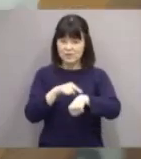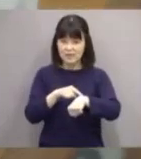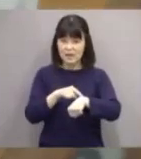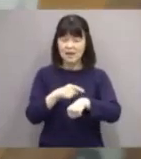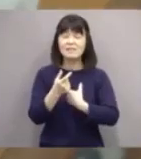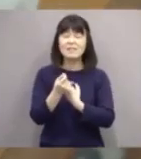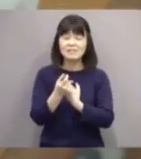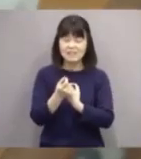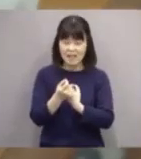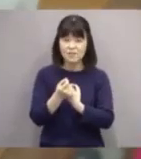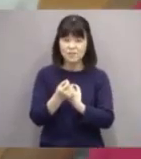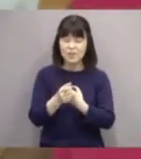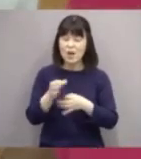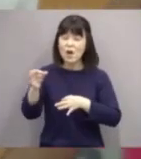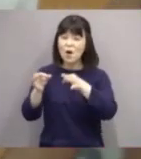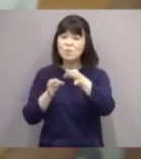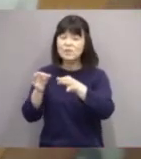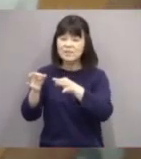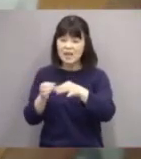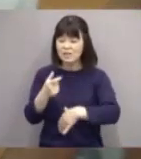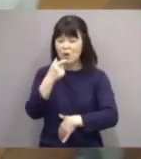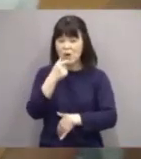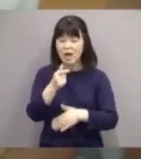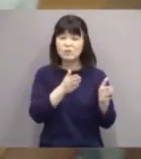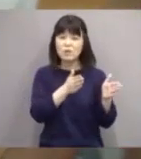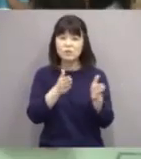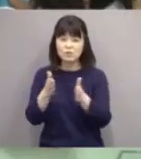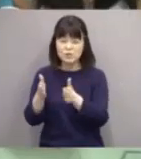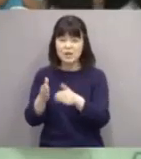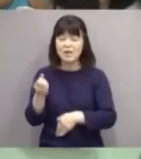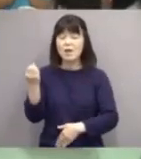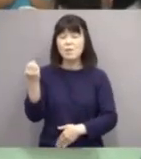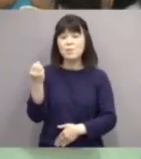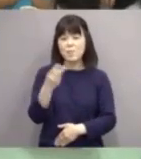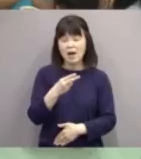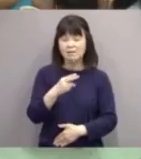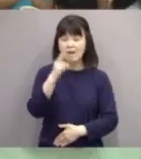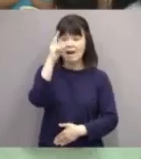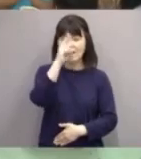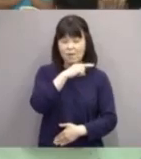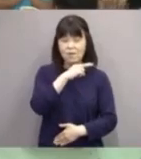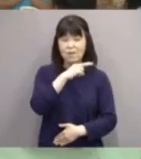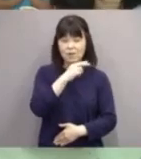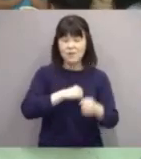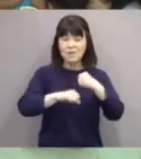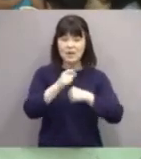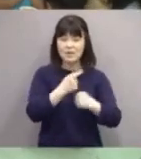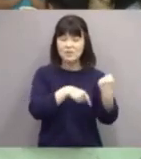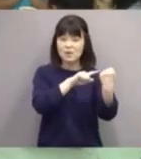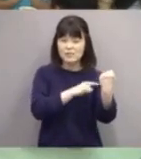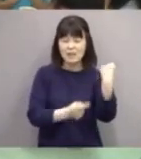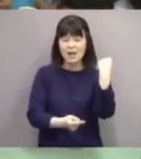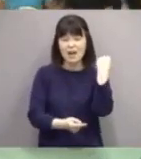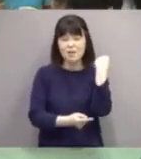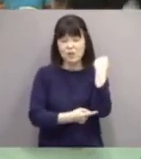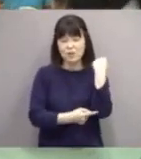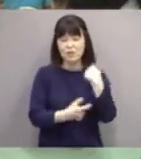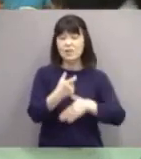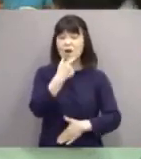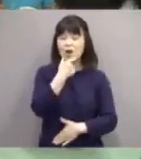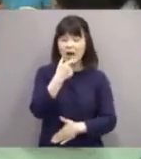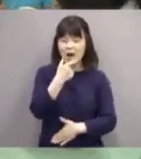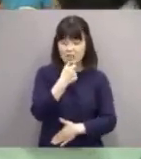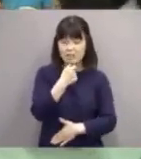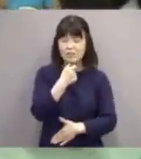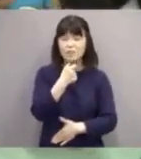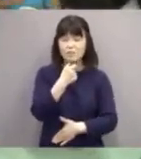市販のお菓子を準備することもあるんですけれど、一つは午後の活動のエネルギー源になるようなもの、あるいは季節